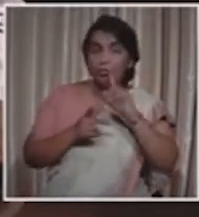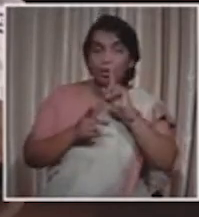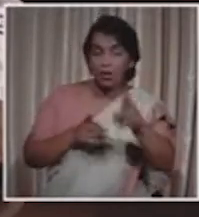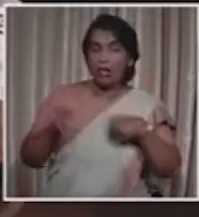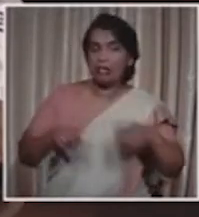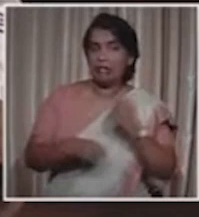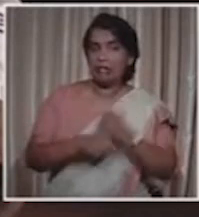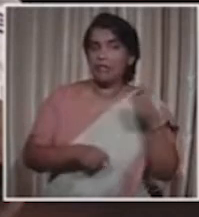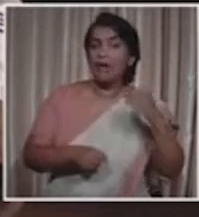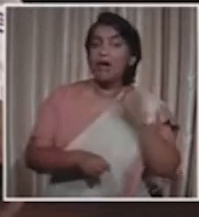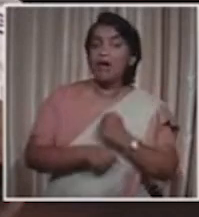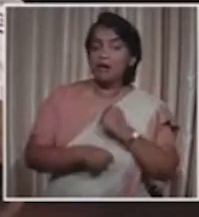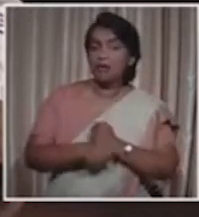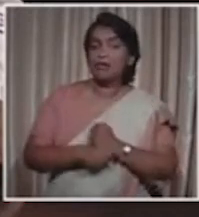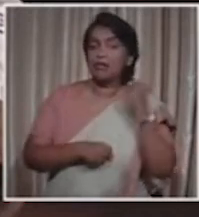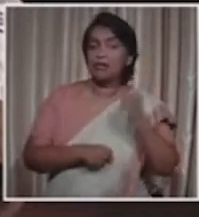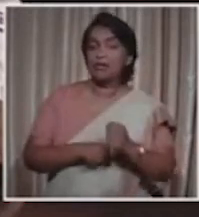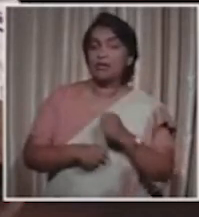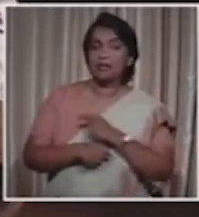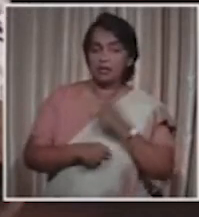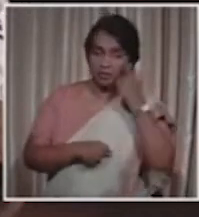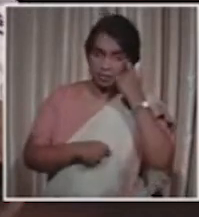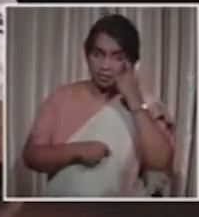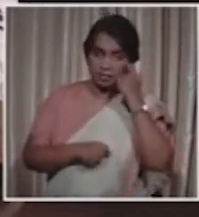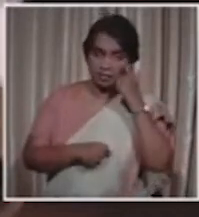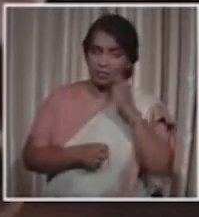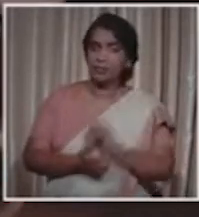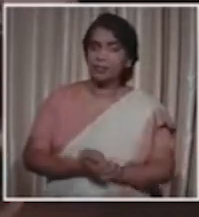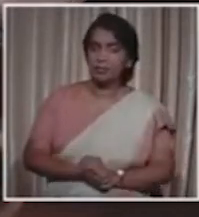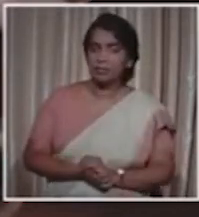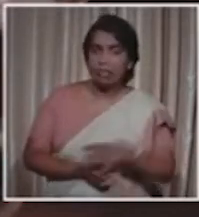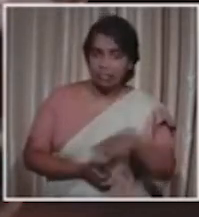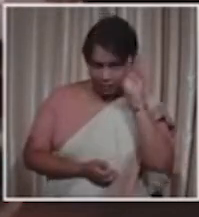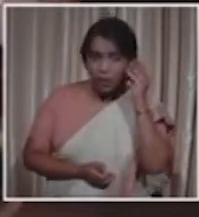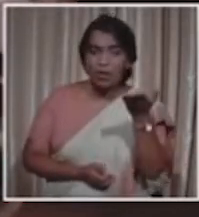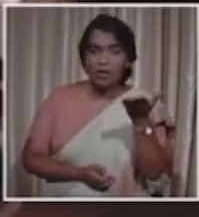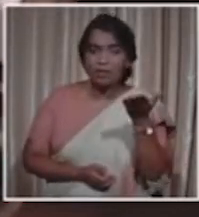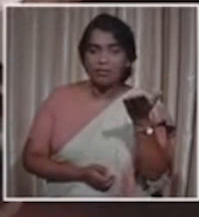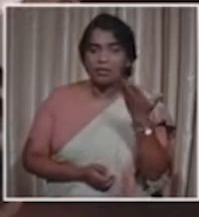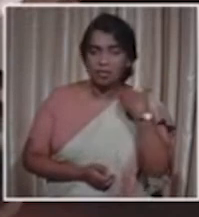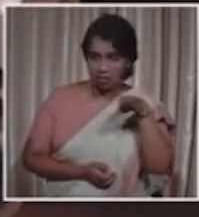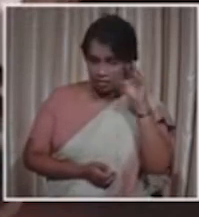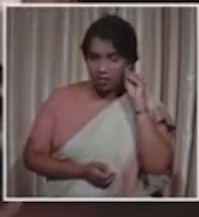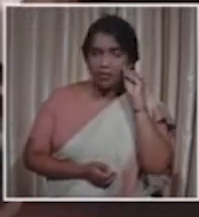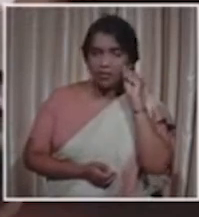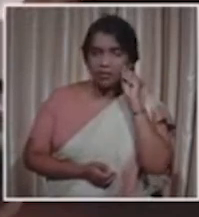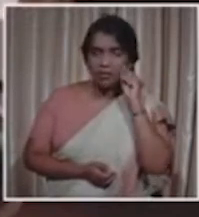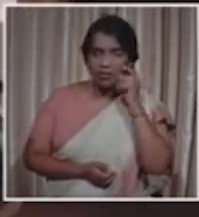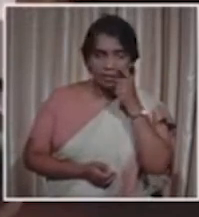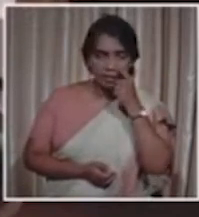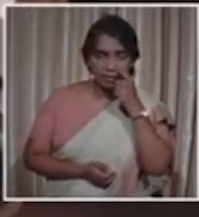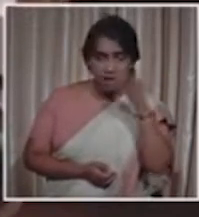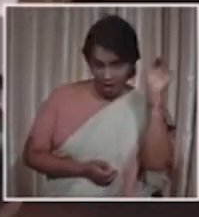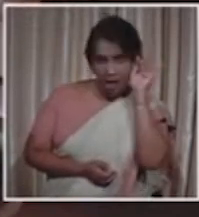ආණ්ඩුව ගිහිල්ලා තියෙනවා ඩිසෝඩර්ලි ඩිෆෝල්ට් එකකට තේරෙනවද ඒක disorderly default kiyanne ahala